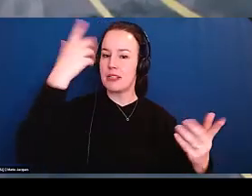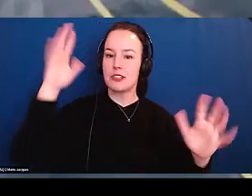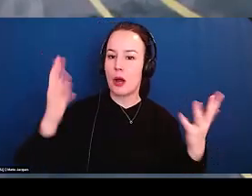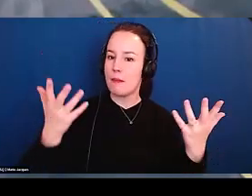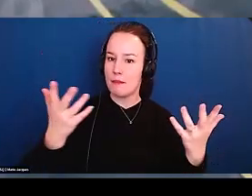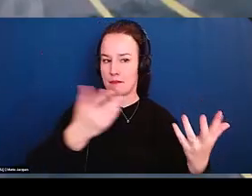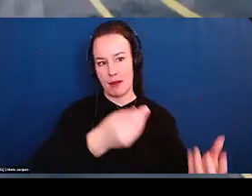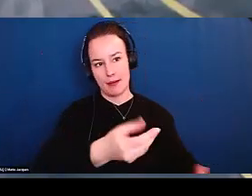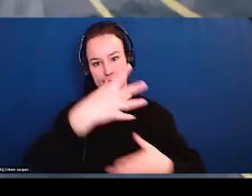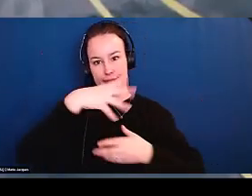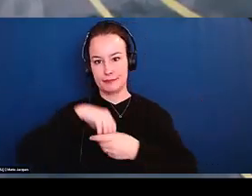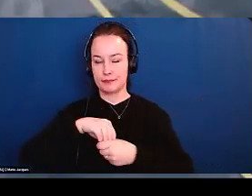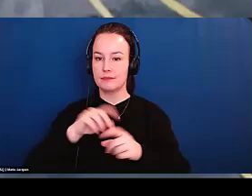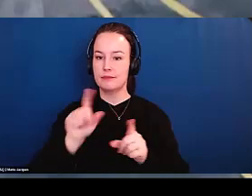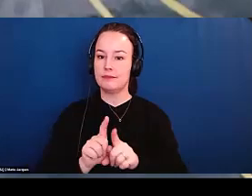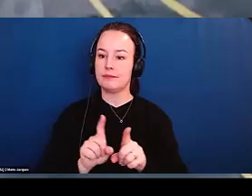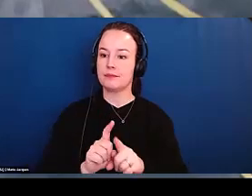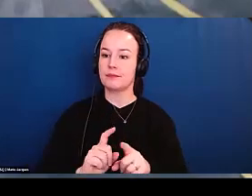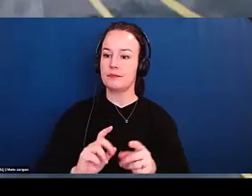Bien évidemment, les soins de santé